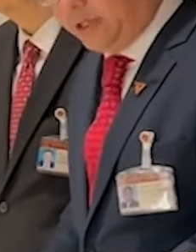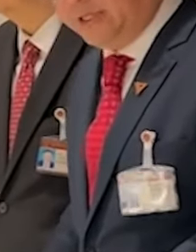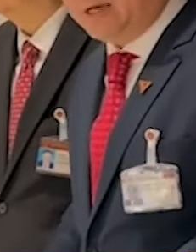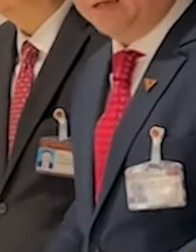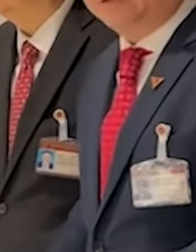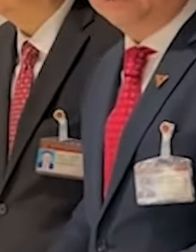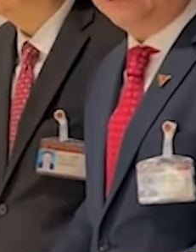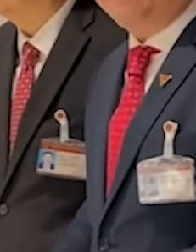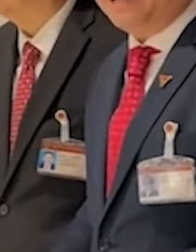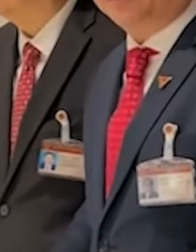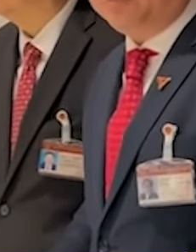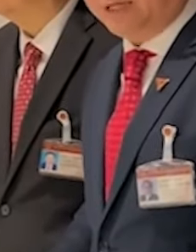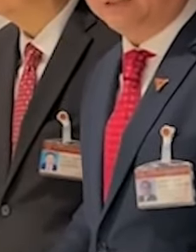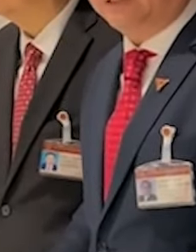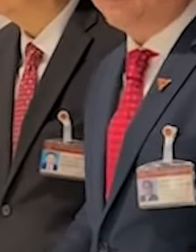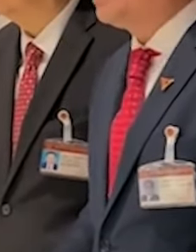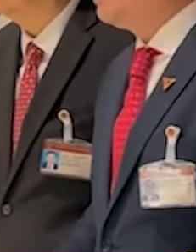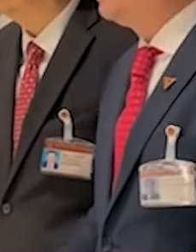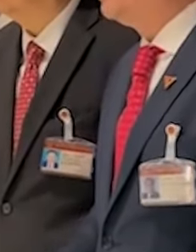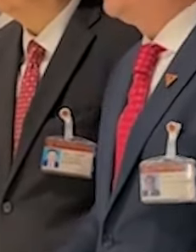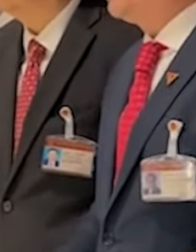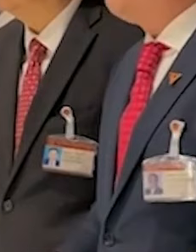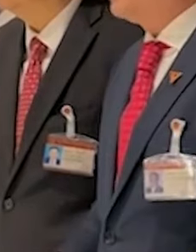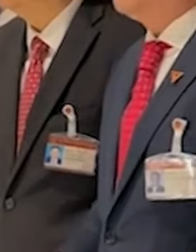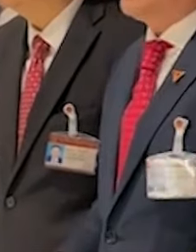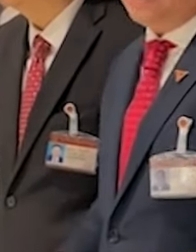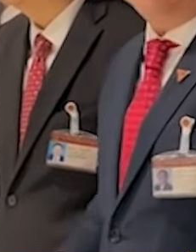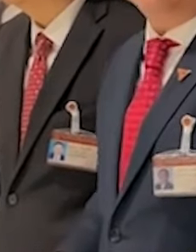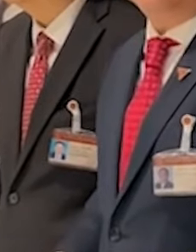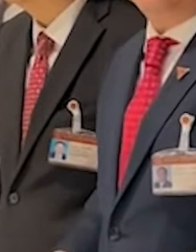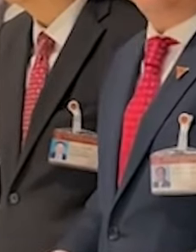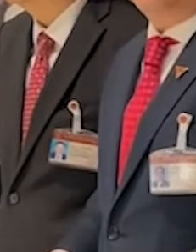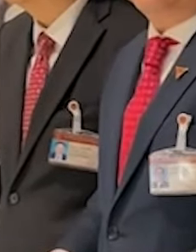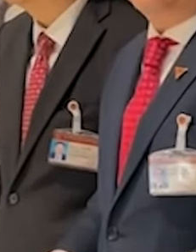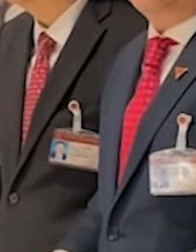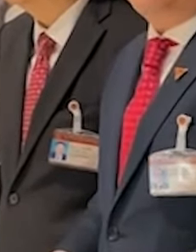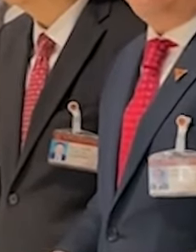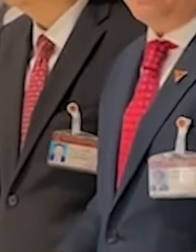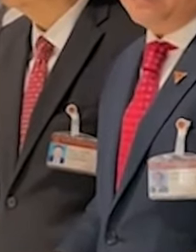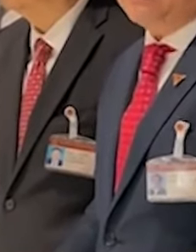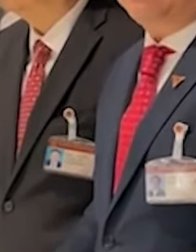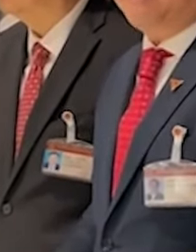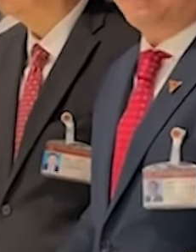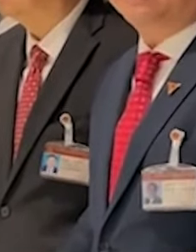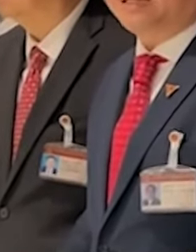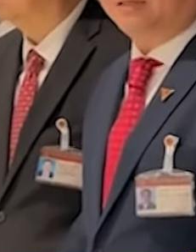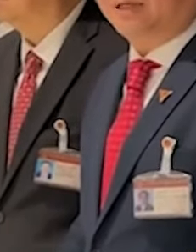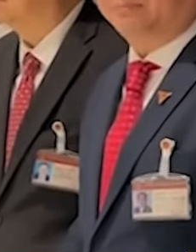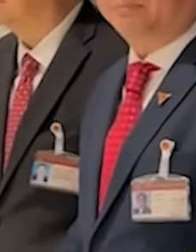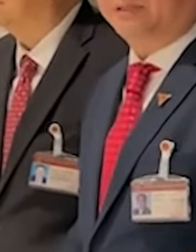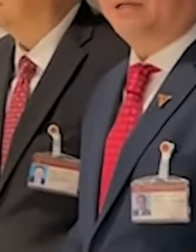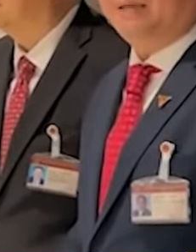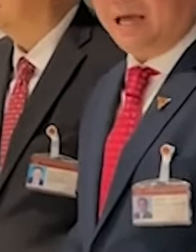ตอนนี้เนี่ยรัฐบาลชุดใหม่นะครับก็ได้เข้ามาบริหารเป็นเวลาประมาณสัก